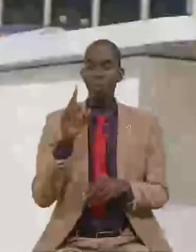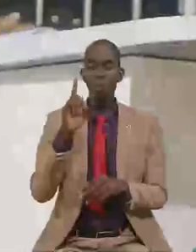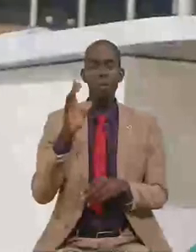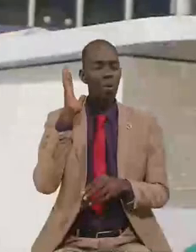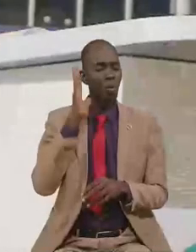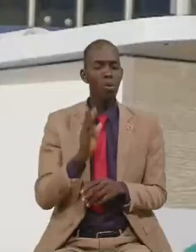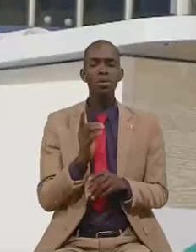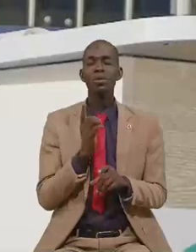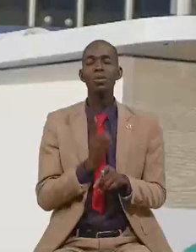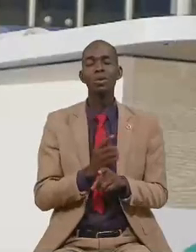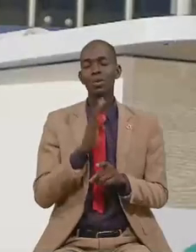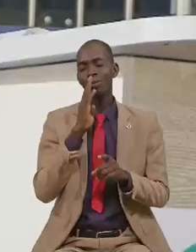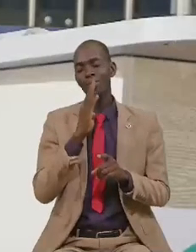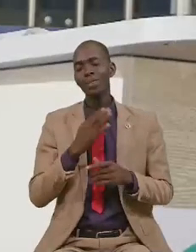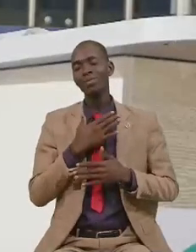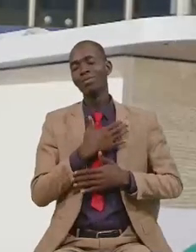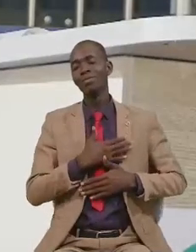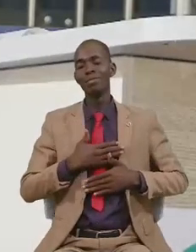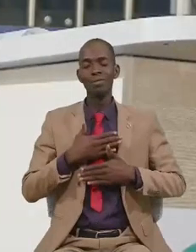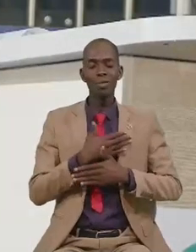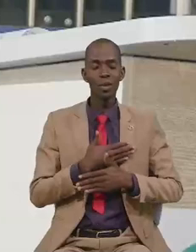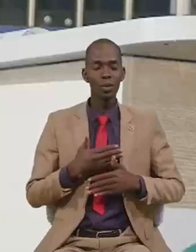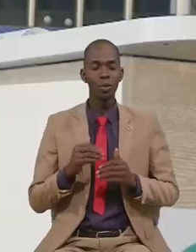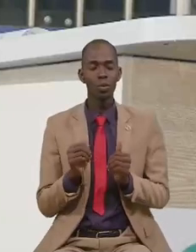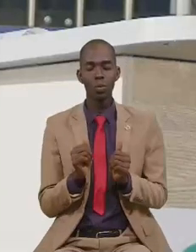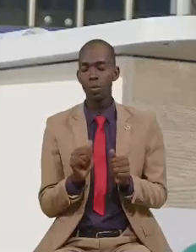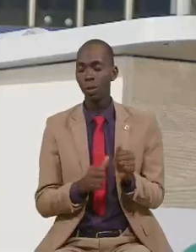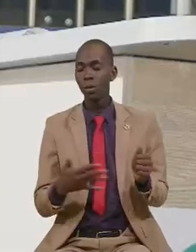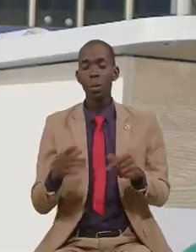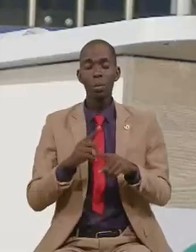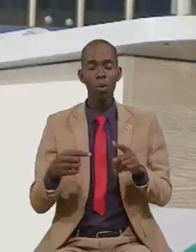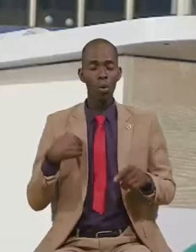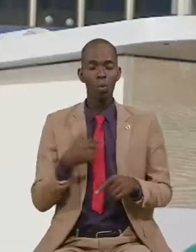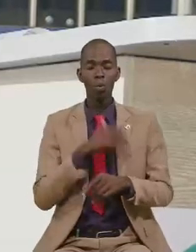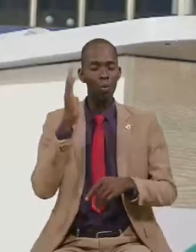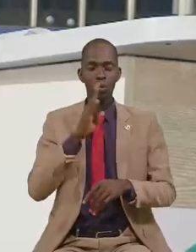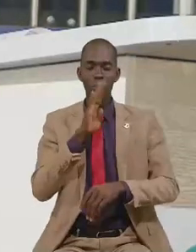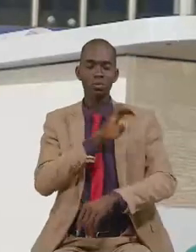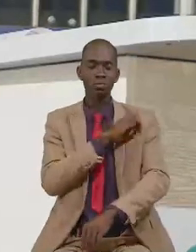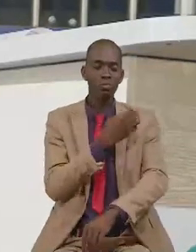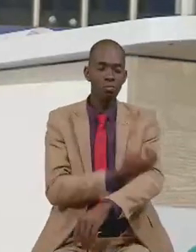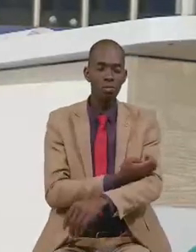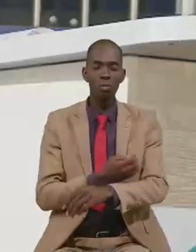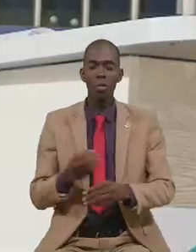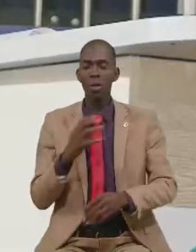ne soit diverti, mais que nous soyons énergisés, remplis de puissance,